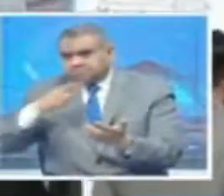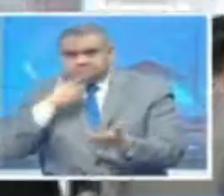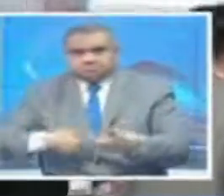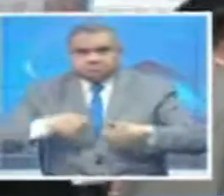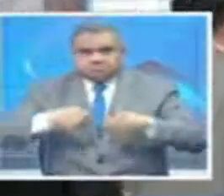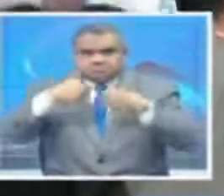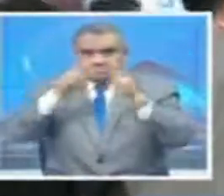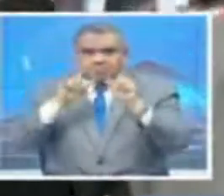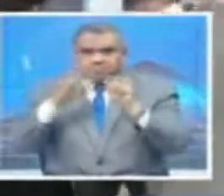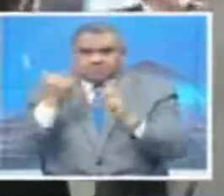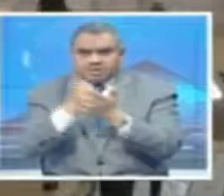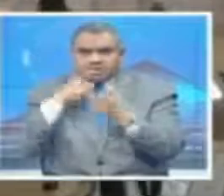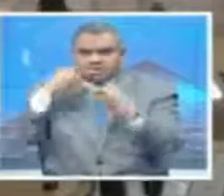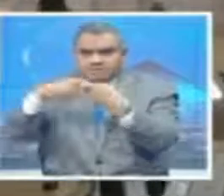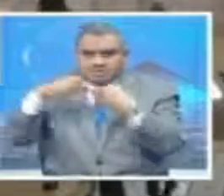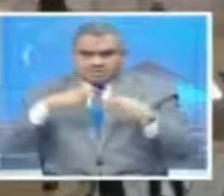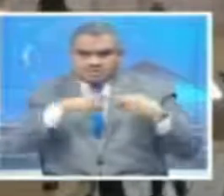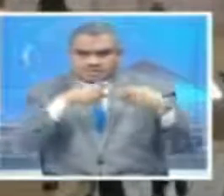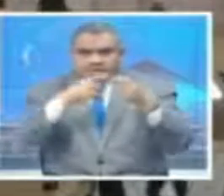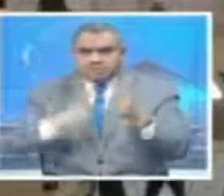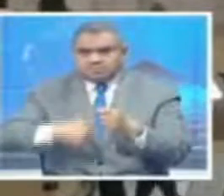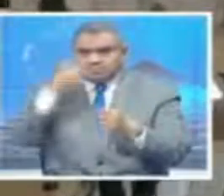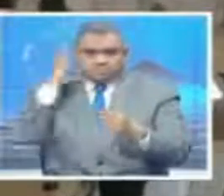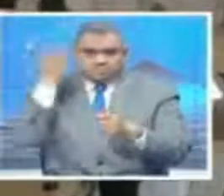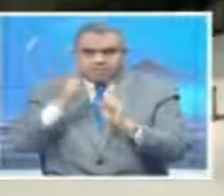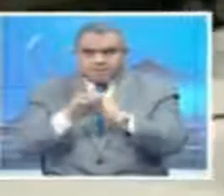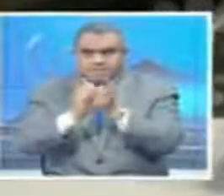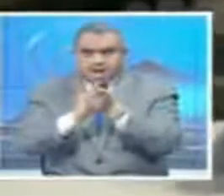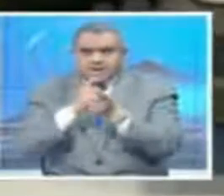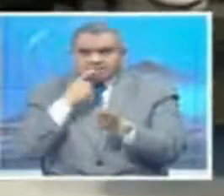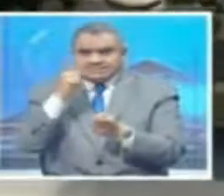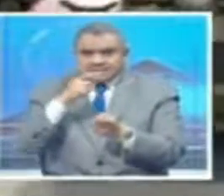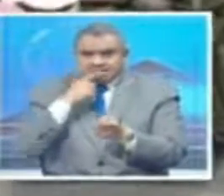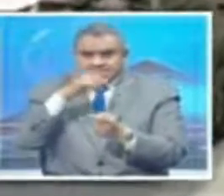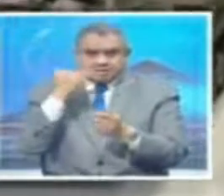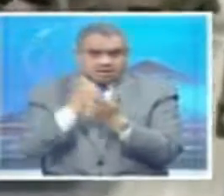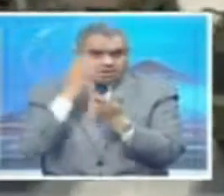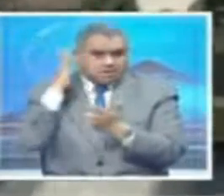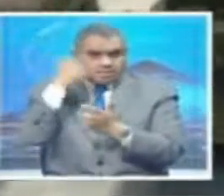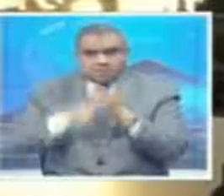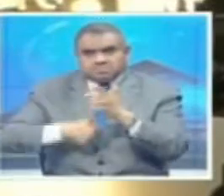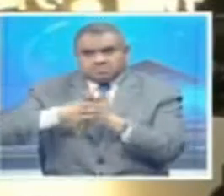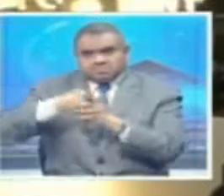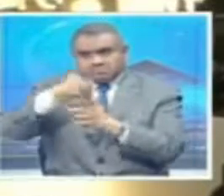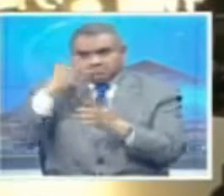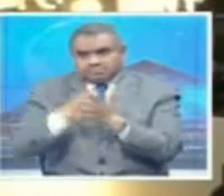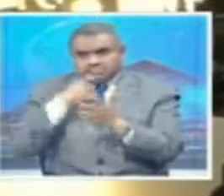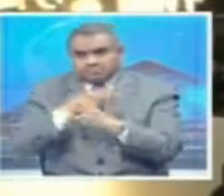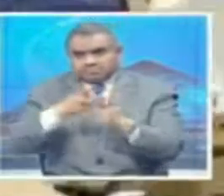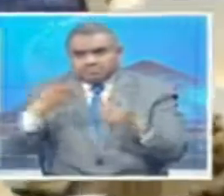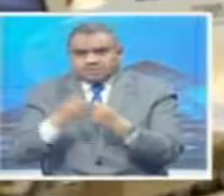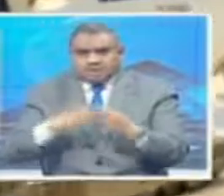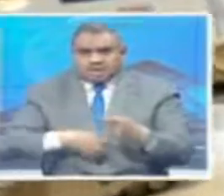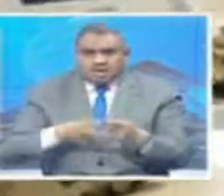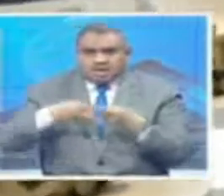التقنيات التكنولوجية المتطورة، حيث أصبح معرض آيدكس مظلة دولية فاعلة لاستعراض أحدث